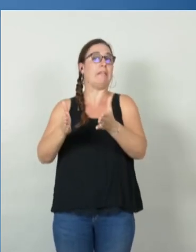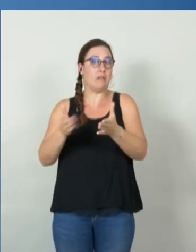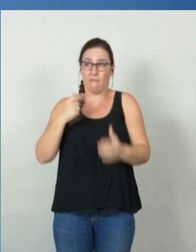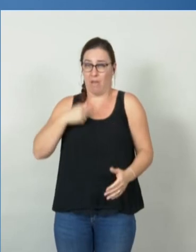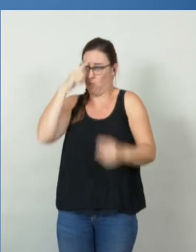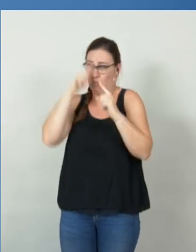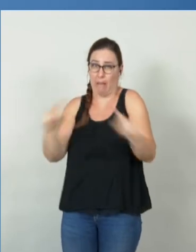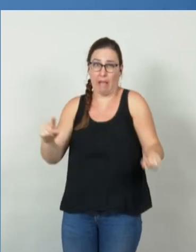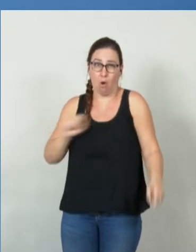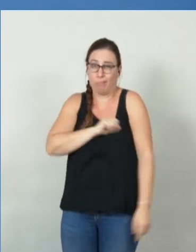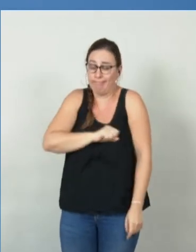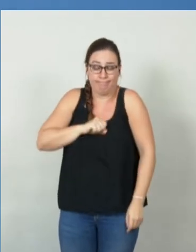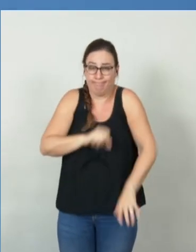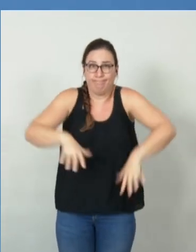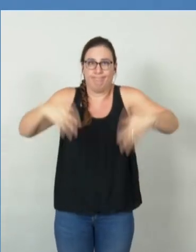déplore